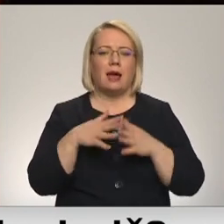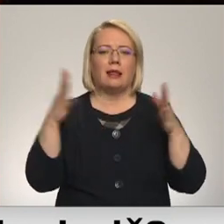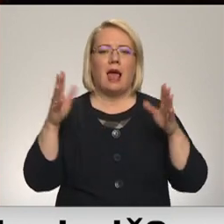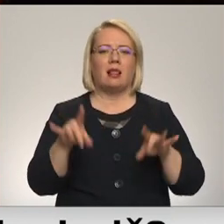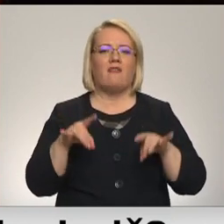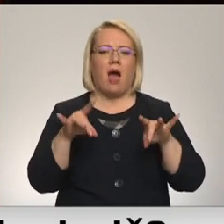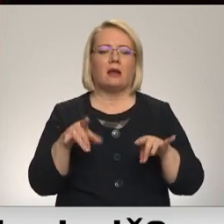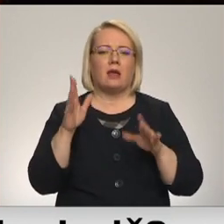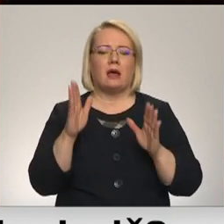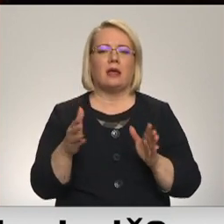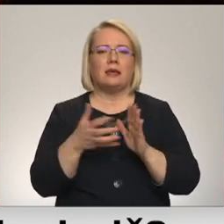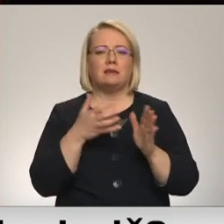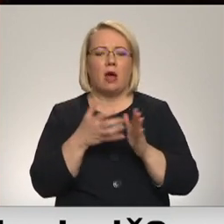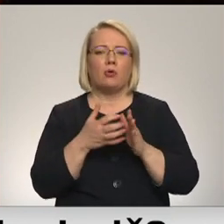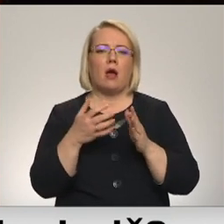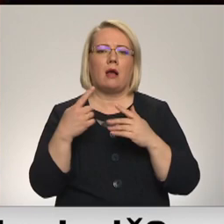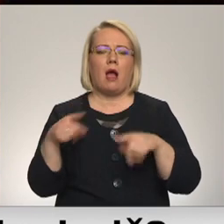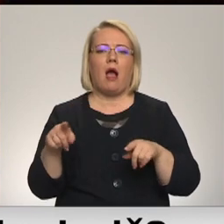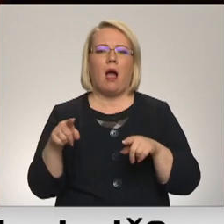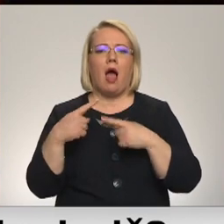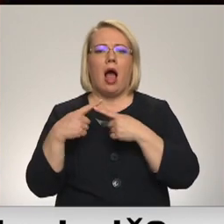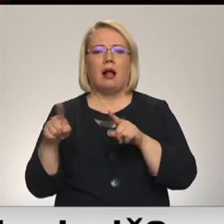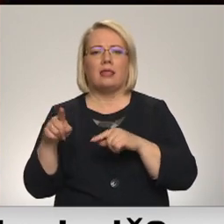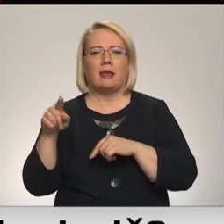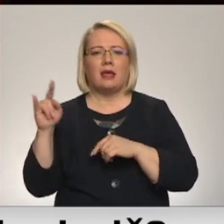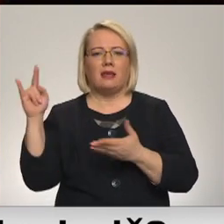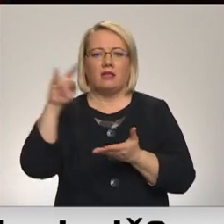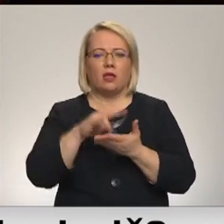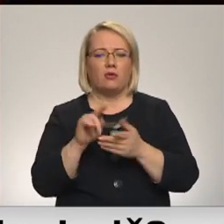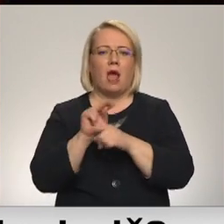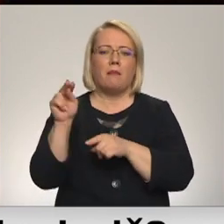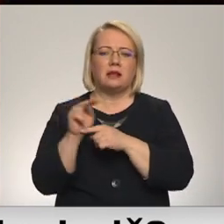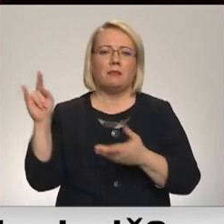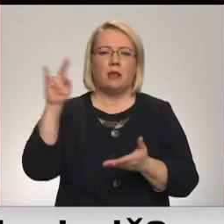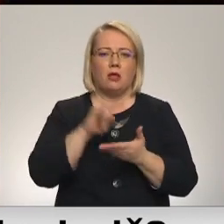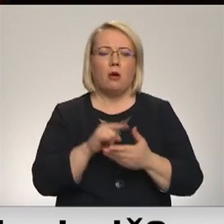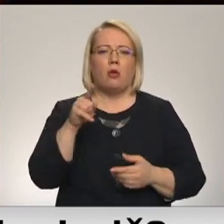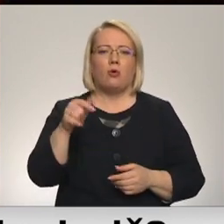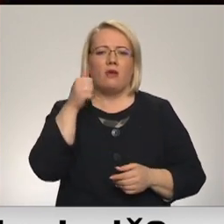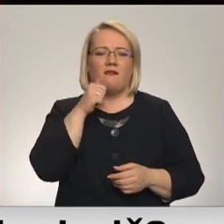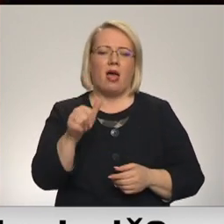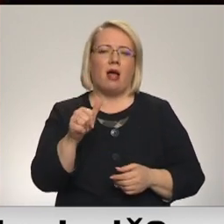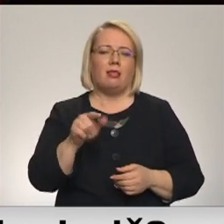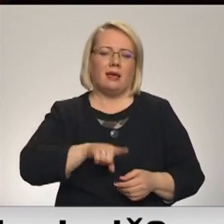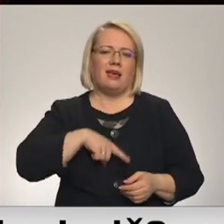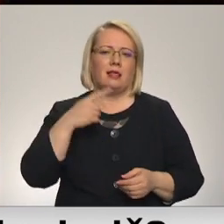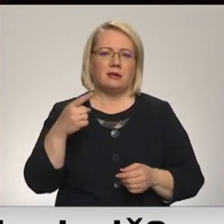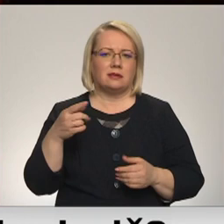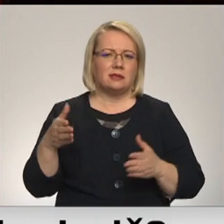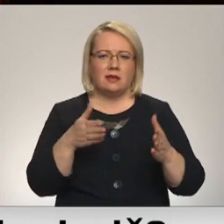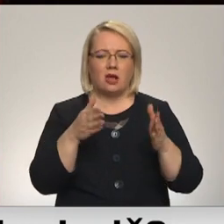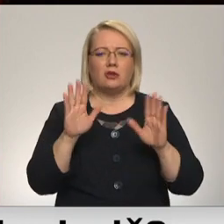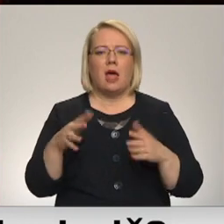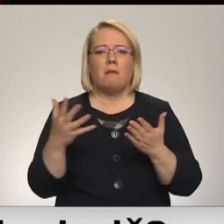gan kā alternatīvo, gan arī apmācību lidojumiem, bet, nu, cik saprotu, tur arī vēl diezgan tāls ceļš ejams,